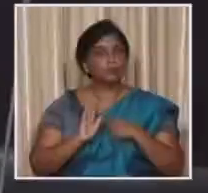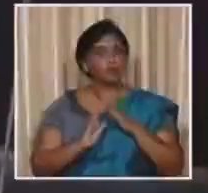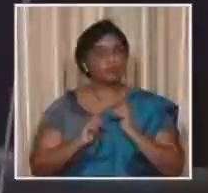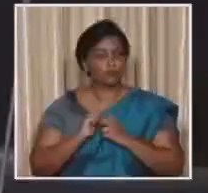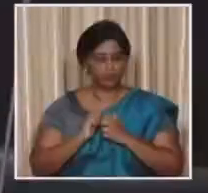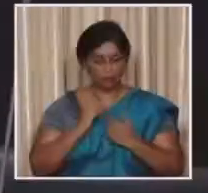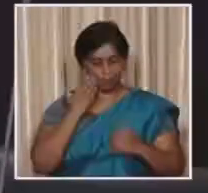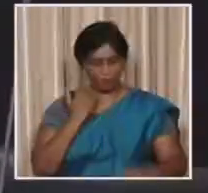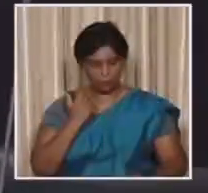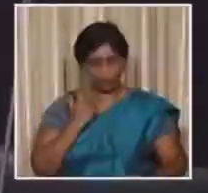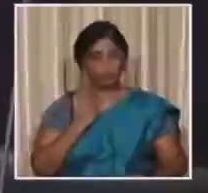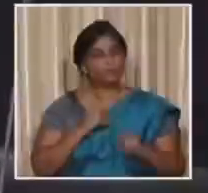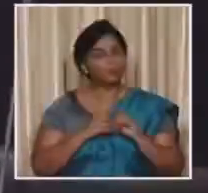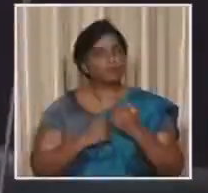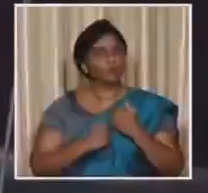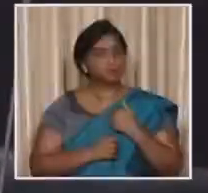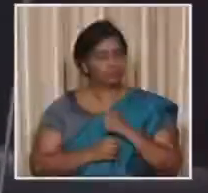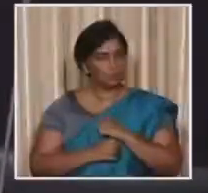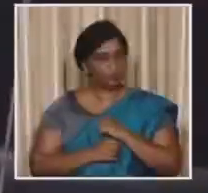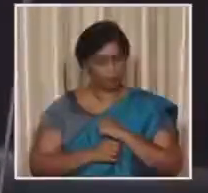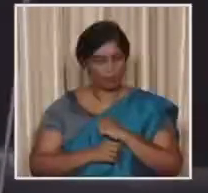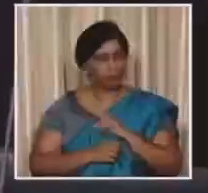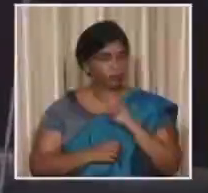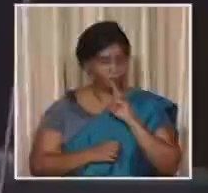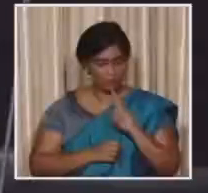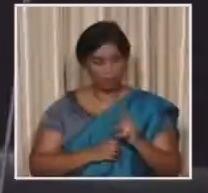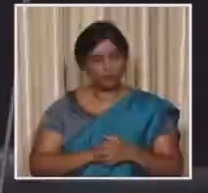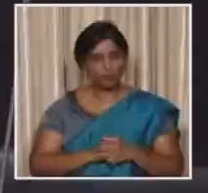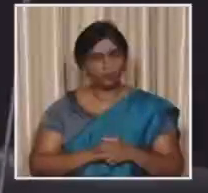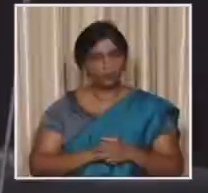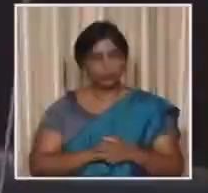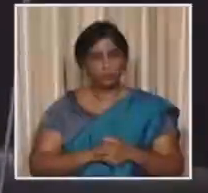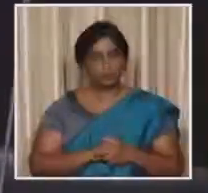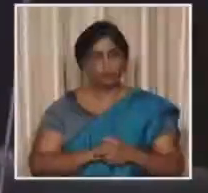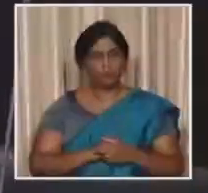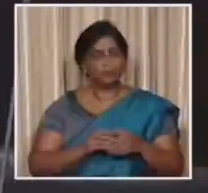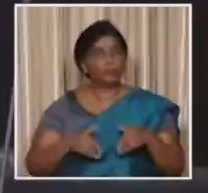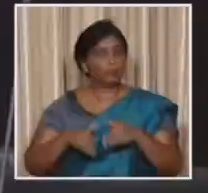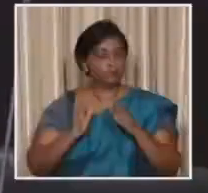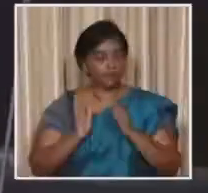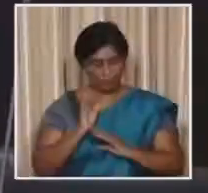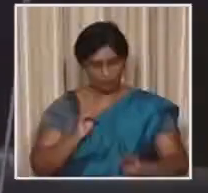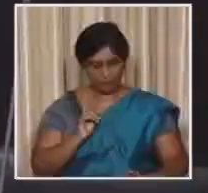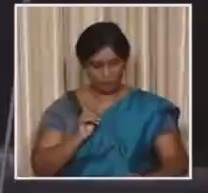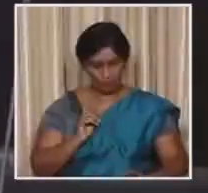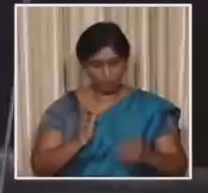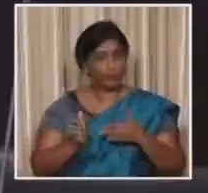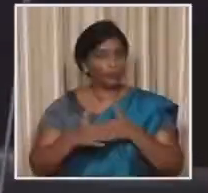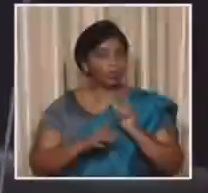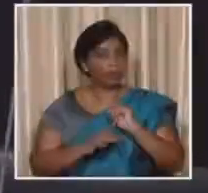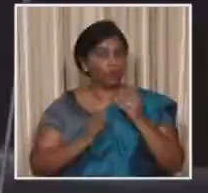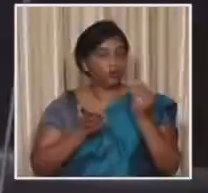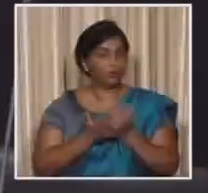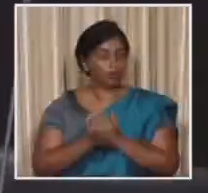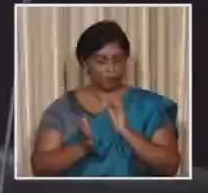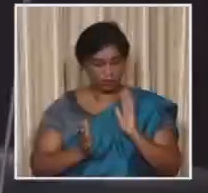තත්ත්වය බලලා මම කැමති සදාන් කරන්න අපේ මහා මාර්ග අමාත්‍යාංශයට මගේ කැබිනට් කාර්යාලයට වෙන්